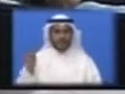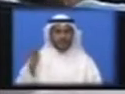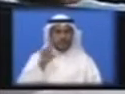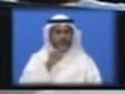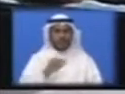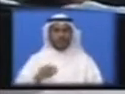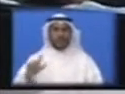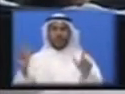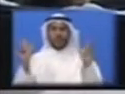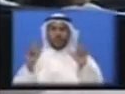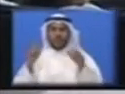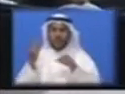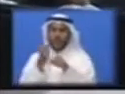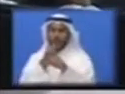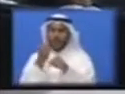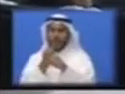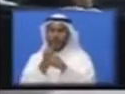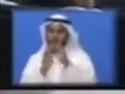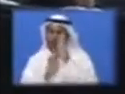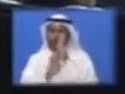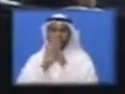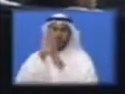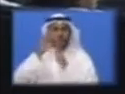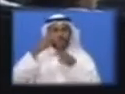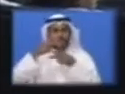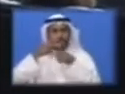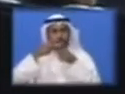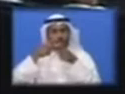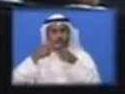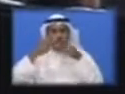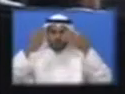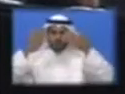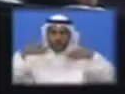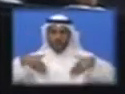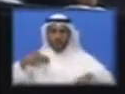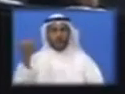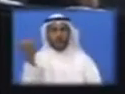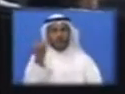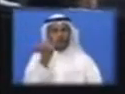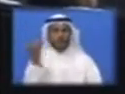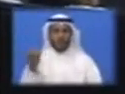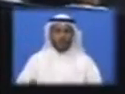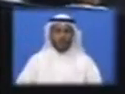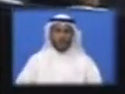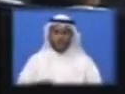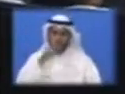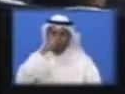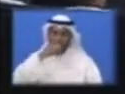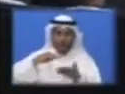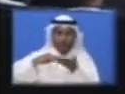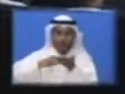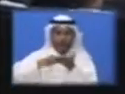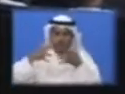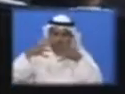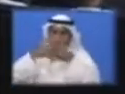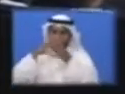أم المعاق في صدارة التكريمات لما تقدمه من تضحيات مستمرة في توفير البيئة المناسبة